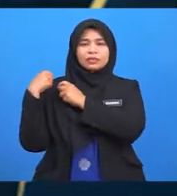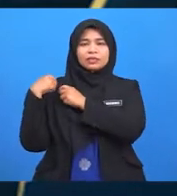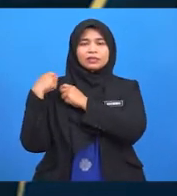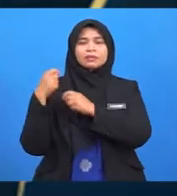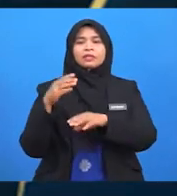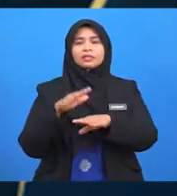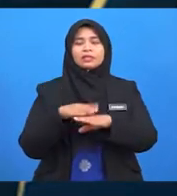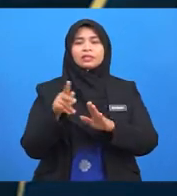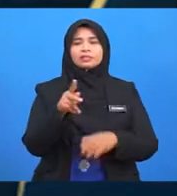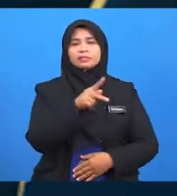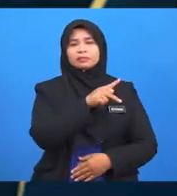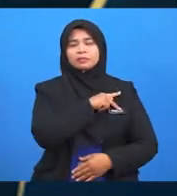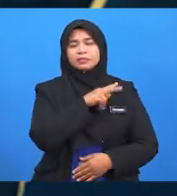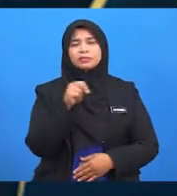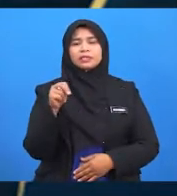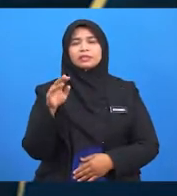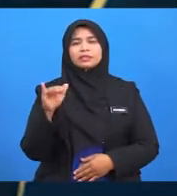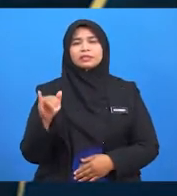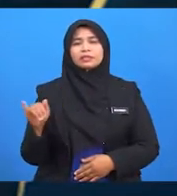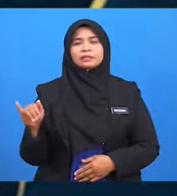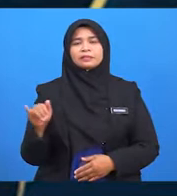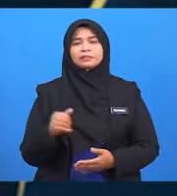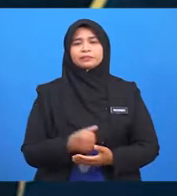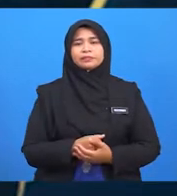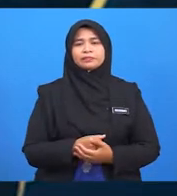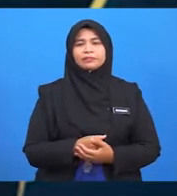atas pimpinannya.